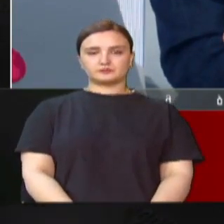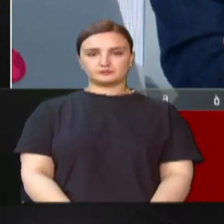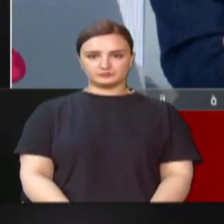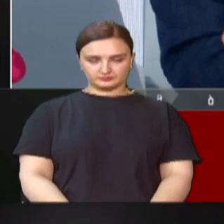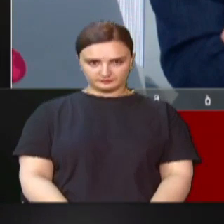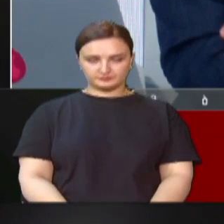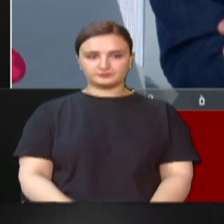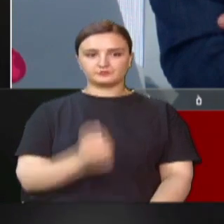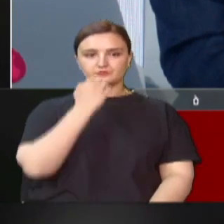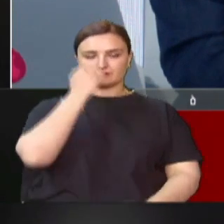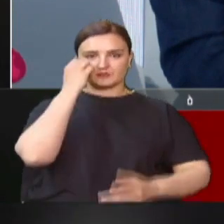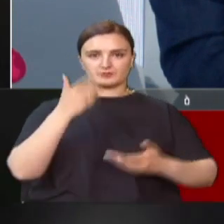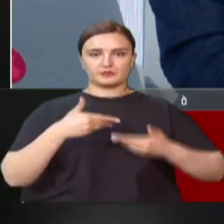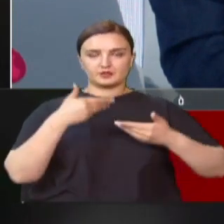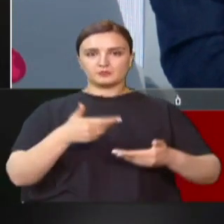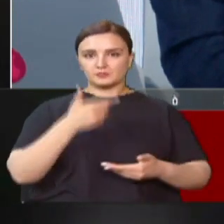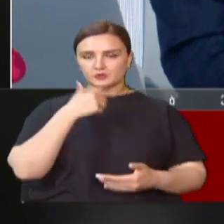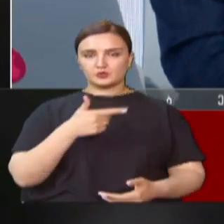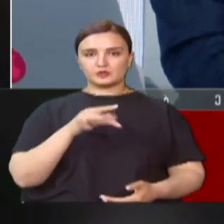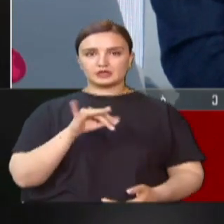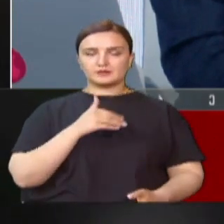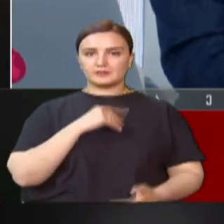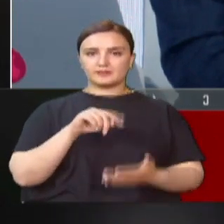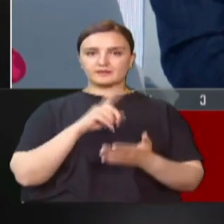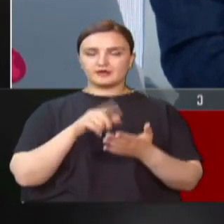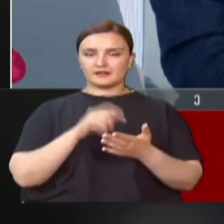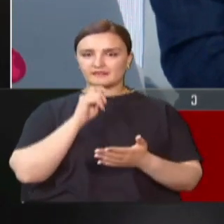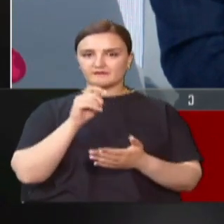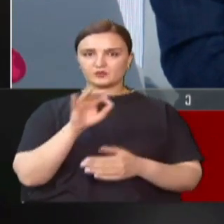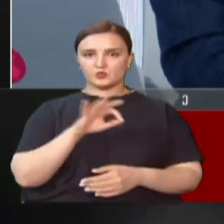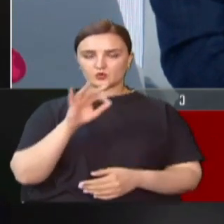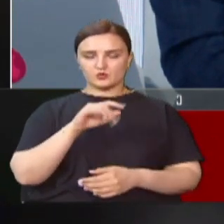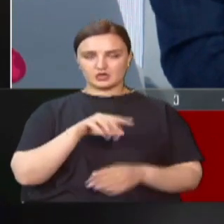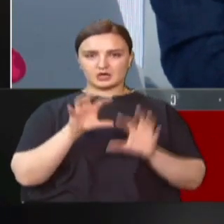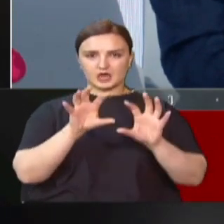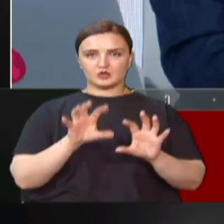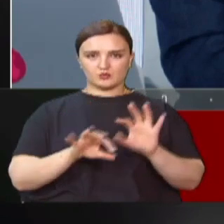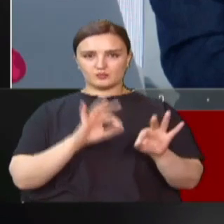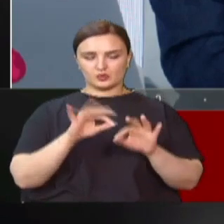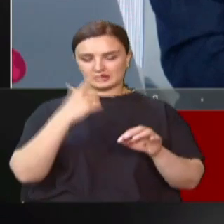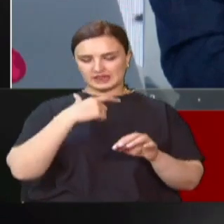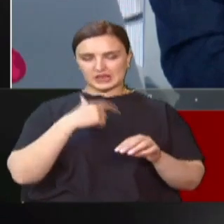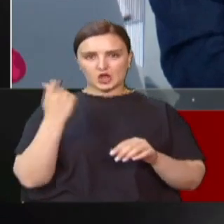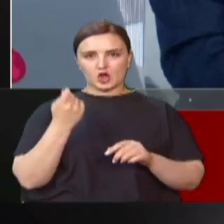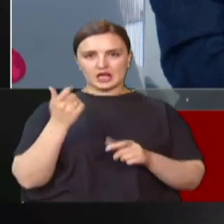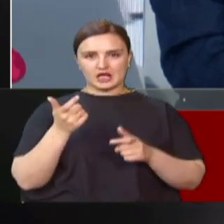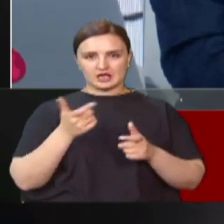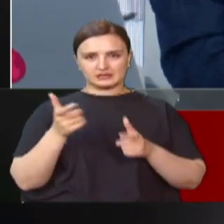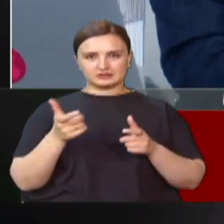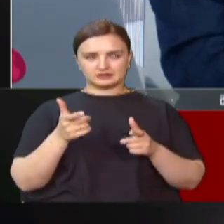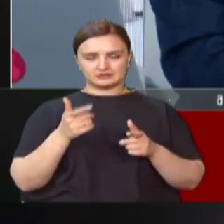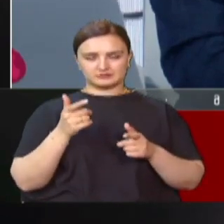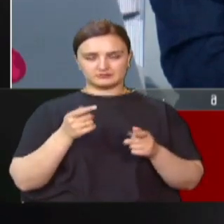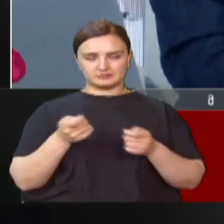გაგიმარჯოთ, დიდი მადლობა მოწვევისთვის. ბატონო გია, ინტერვიუ მინდა დავიწყო დეოლიგარქიზაციის კანონის პროექტზე და საუბრით. გუშინ უმრავლესობა მეორე